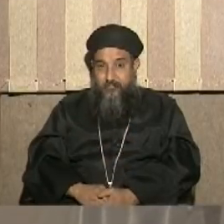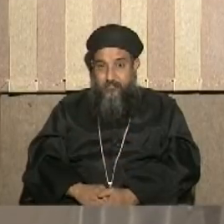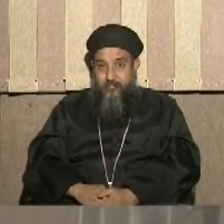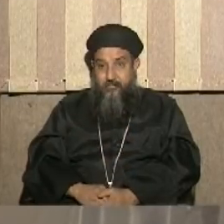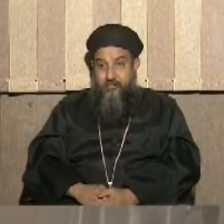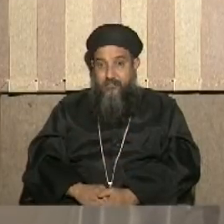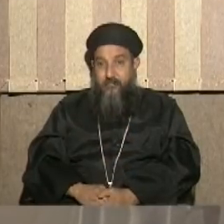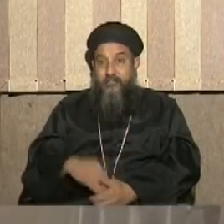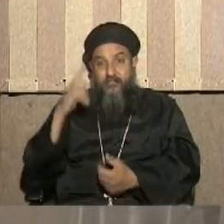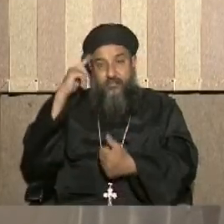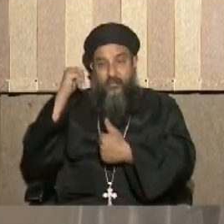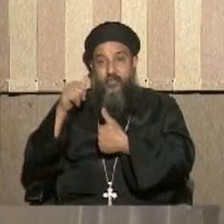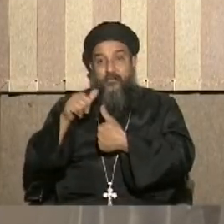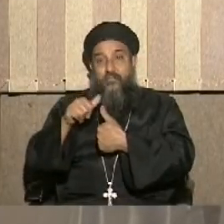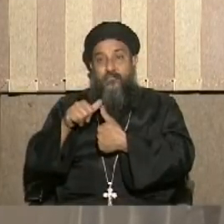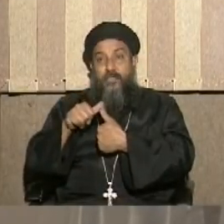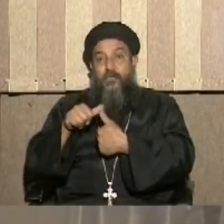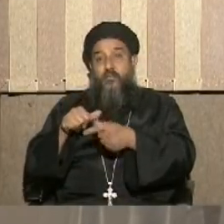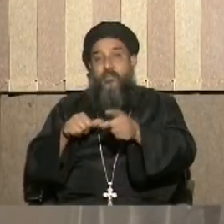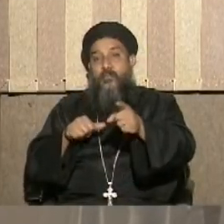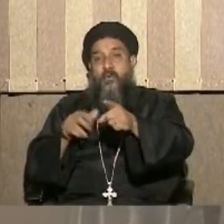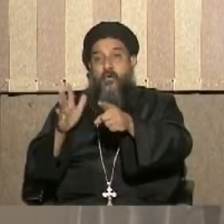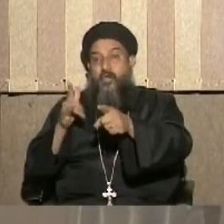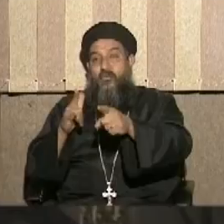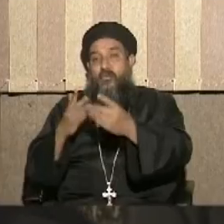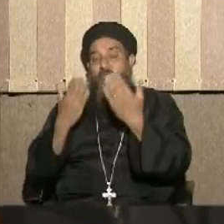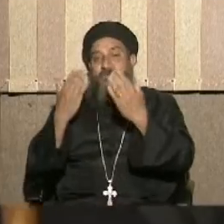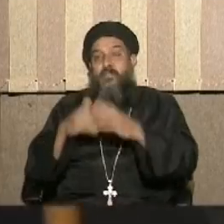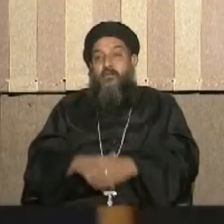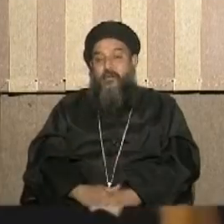ما تنسوش تذكروني أنا وأختكم في قدورة في صلواتكم.